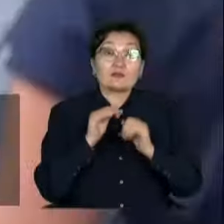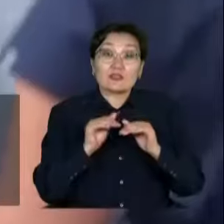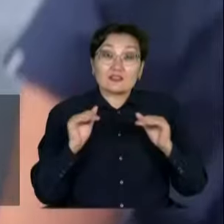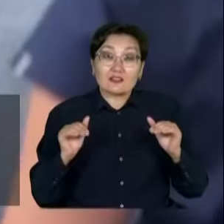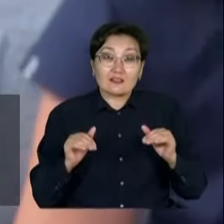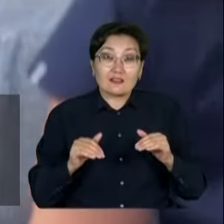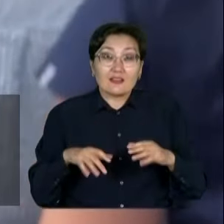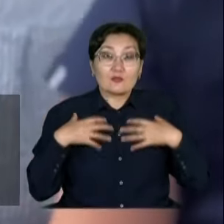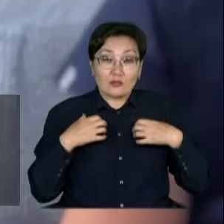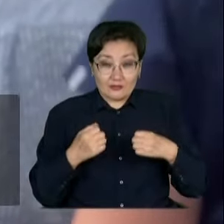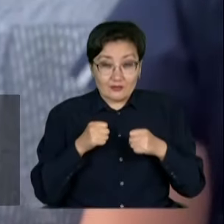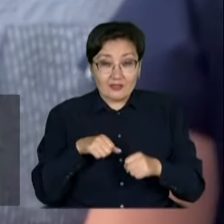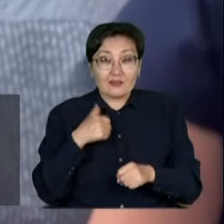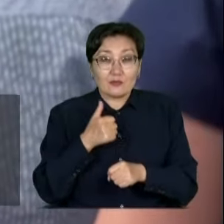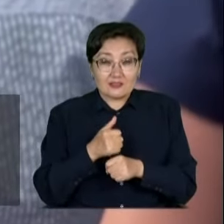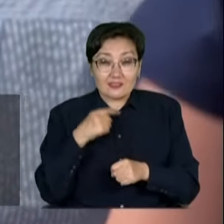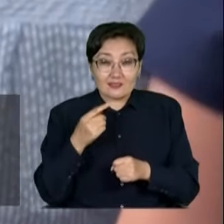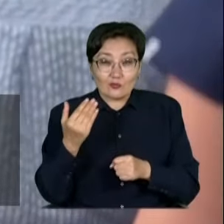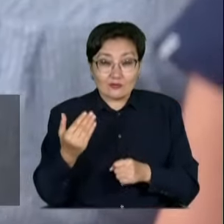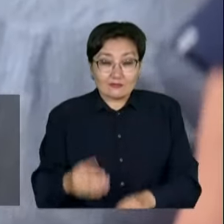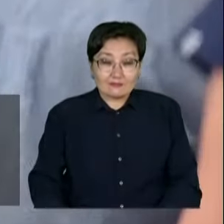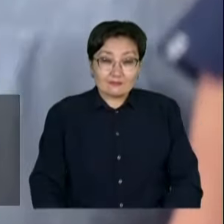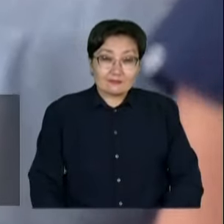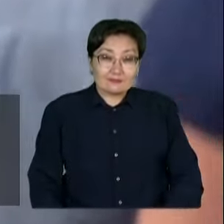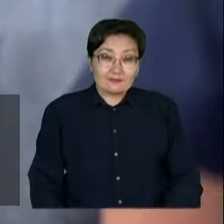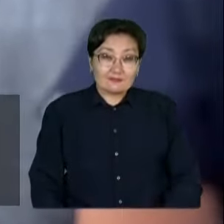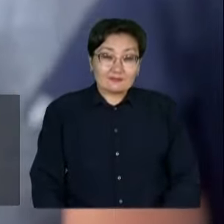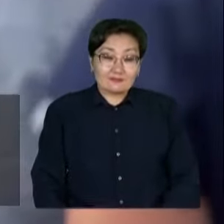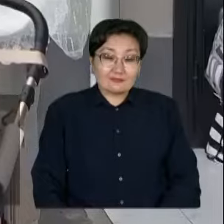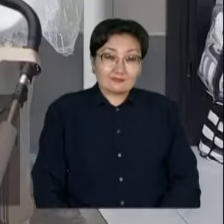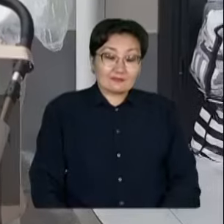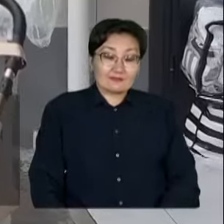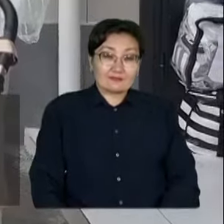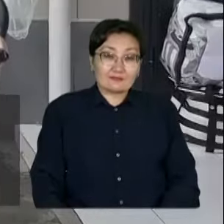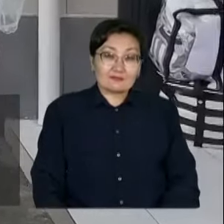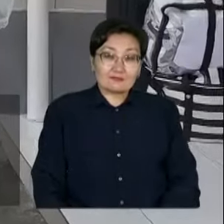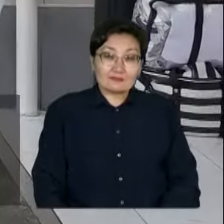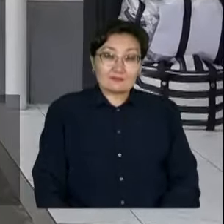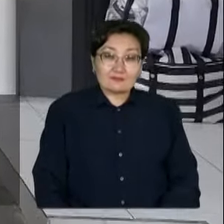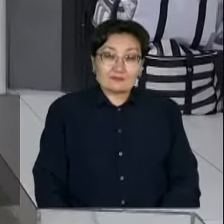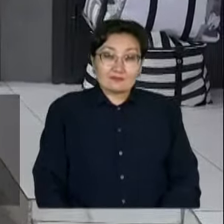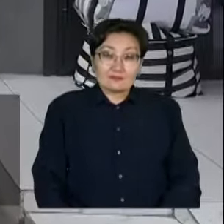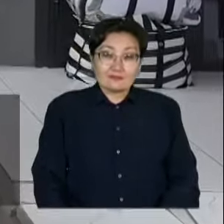балалардың амандығы дейді олар. Назерке Кубасова, Александр Крапивкин, Алматы телеарнасы, Түркістан облысы.